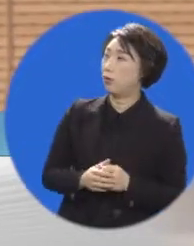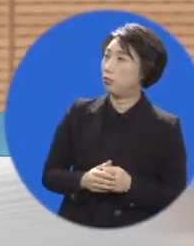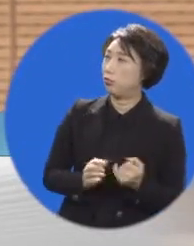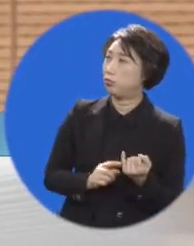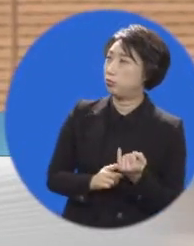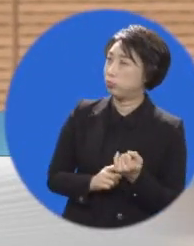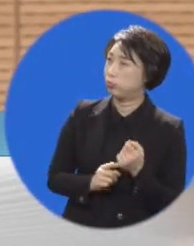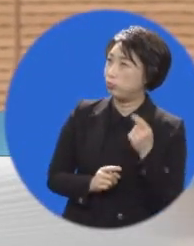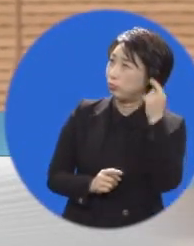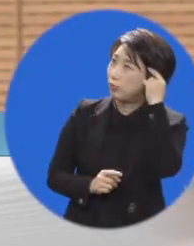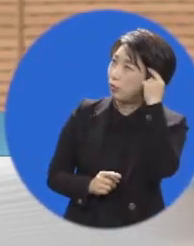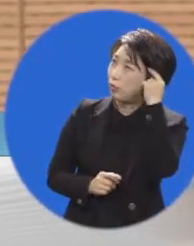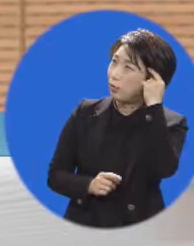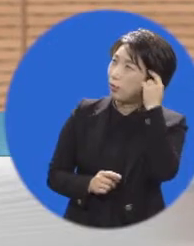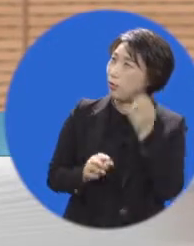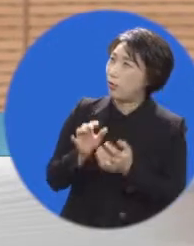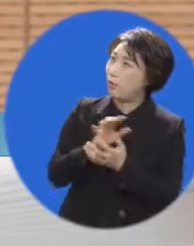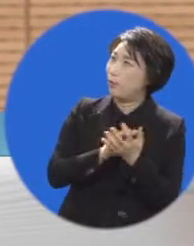며느리 머릿속에